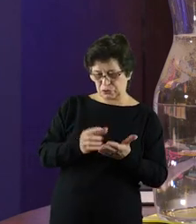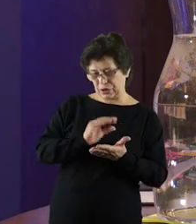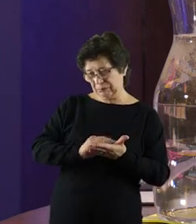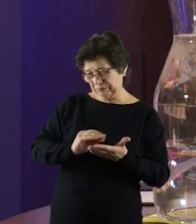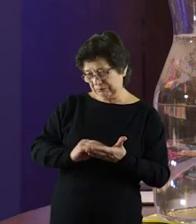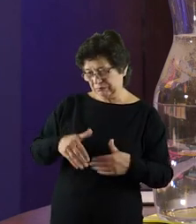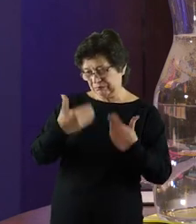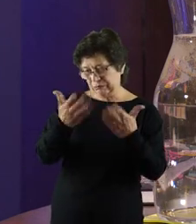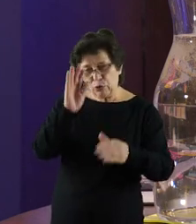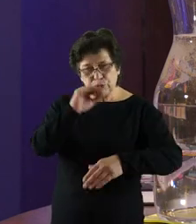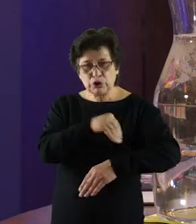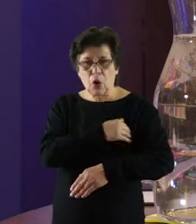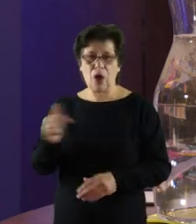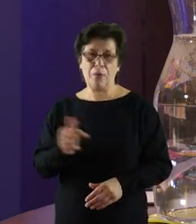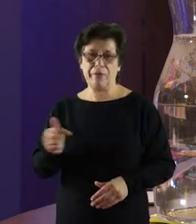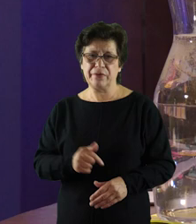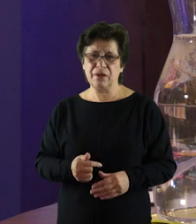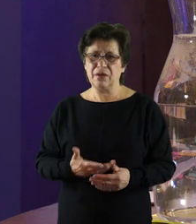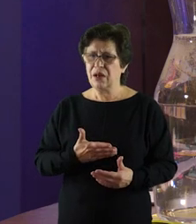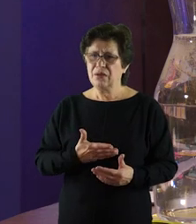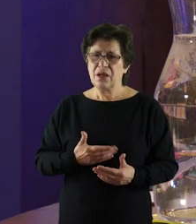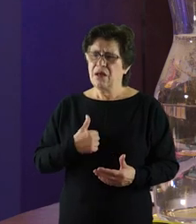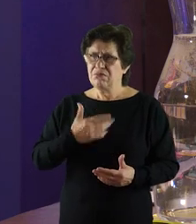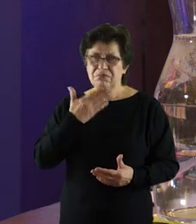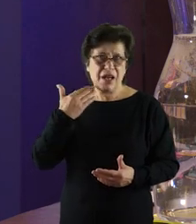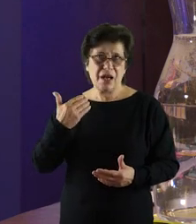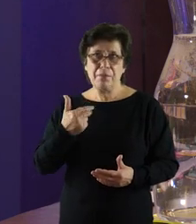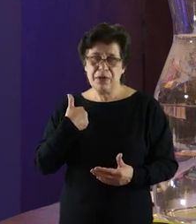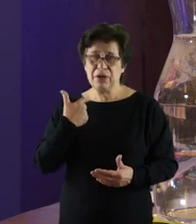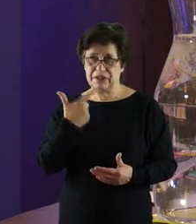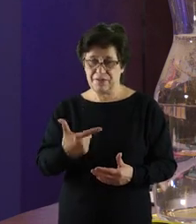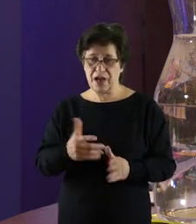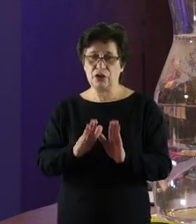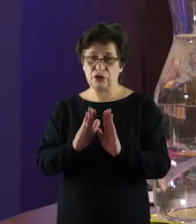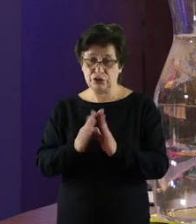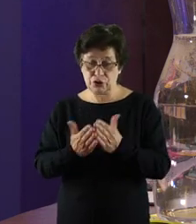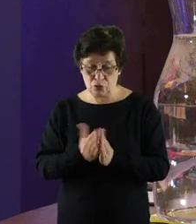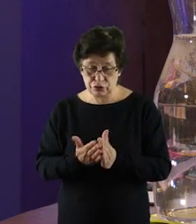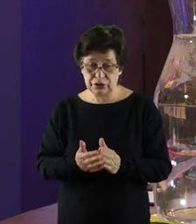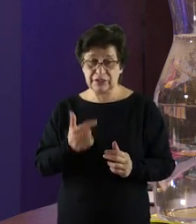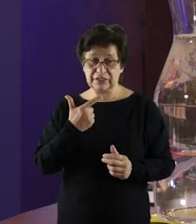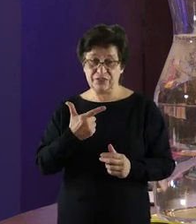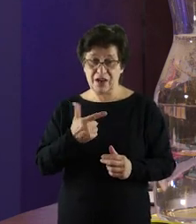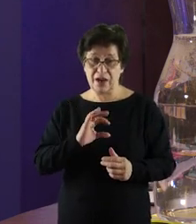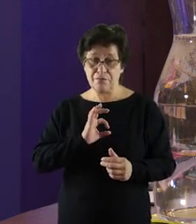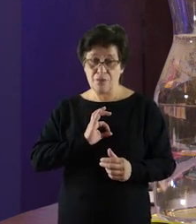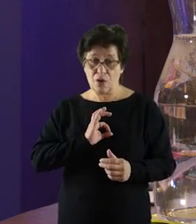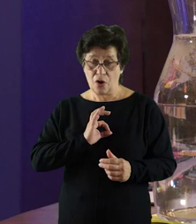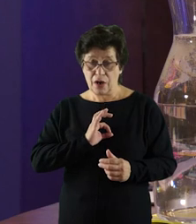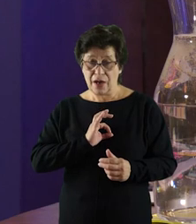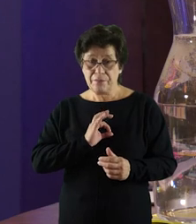odniosły jakiegoś wielkiego sukcesu. Natomiast tak się rzeczywiście stało, że dwie z moich powieści